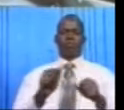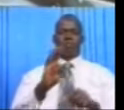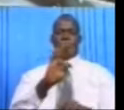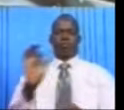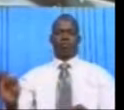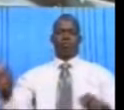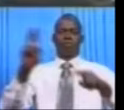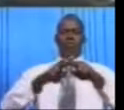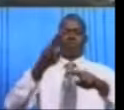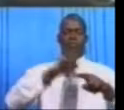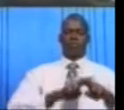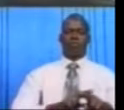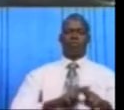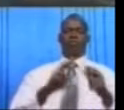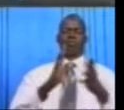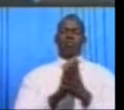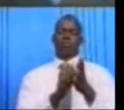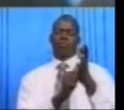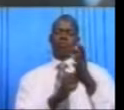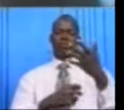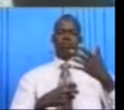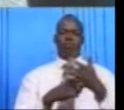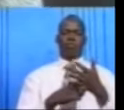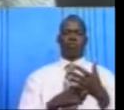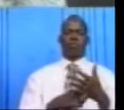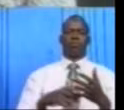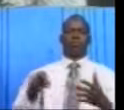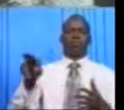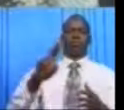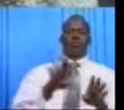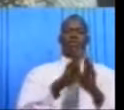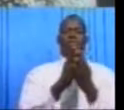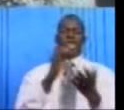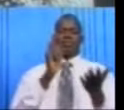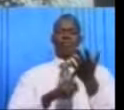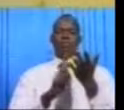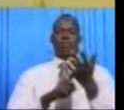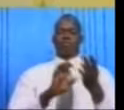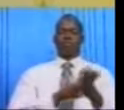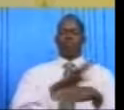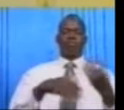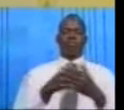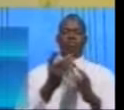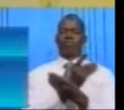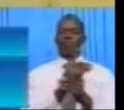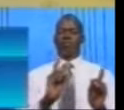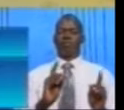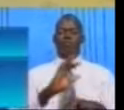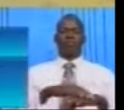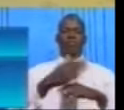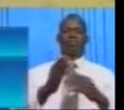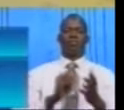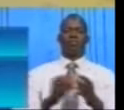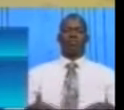afin d'augmenter leurs marges en réduisant la facture. On va d'abord ouvrir le débat sur tout le panorama de ce qui est disponible. Ensuite, on